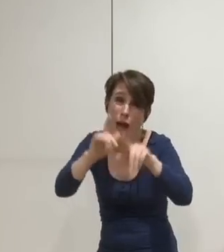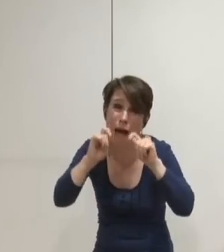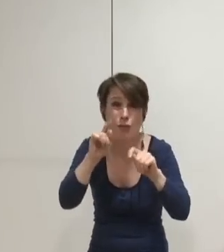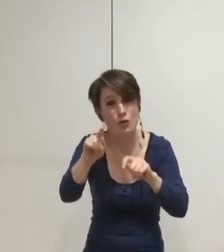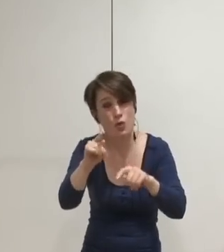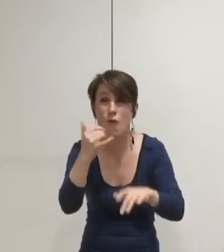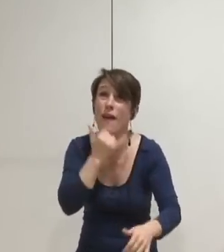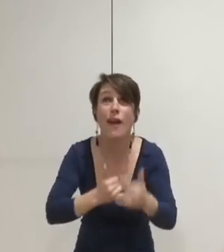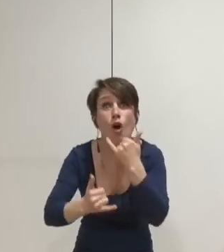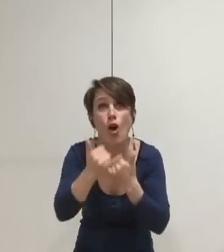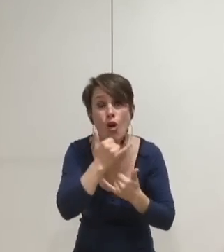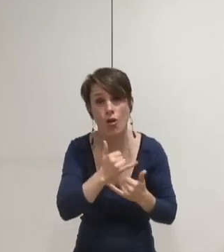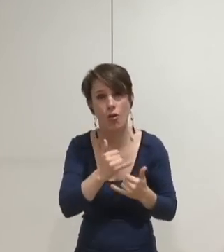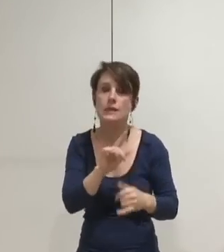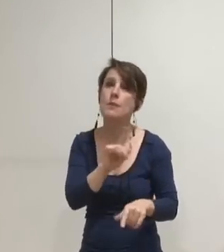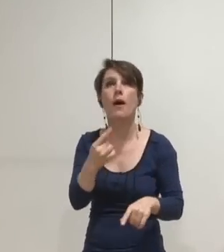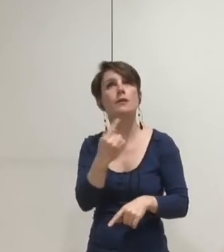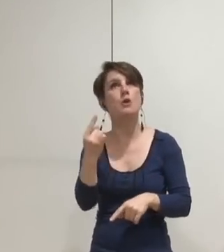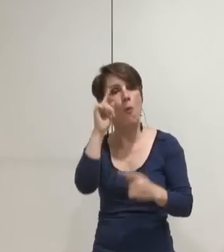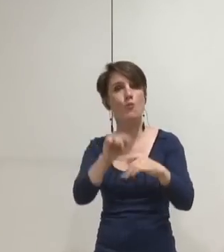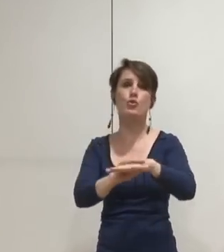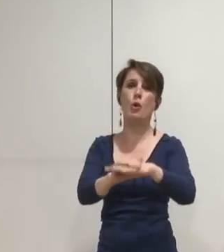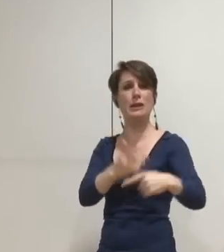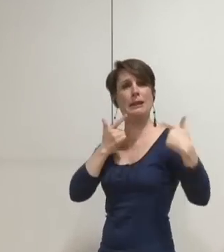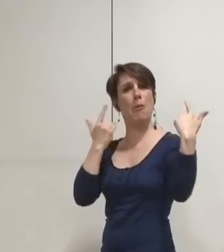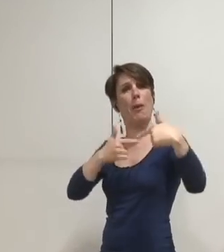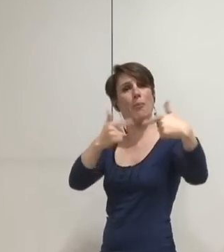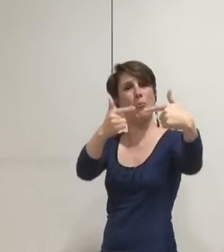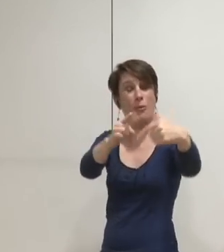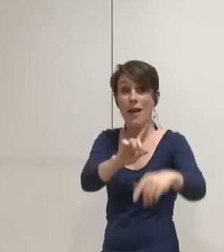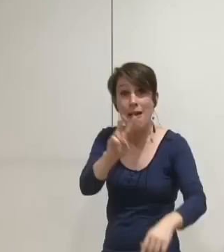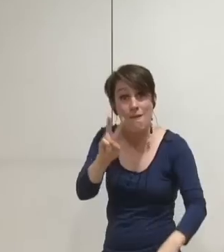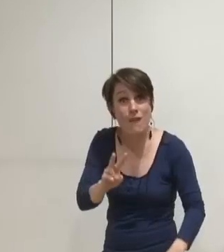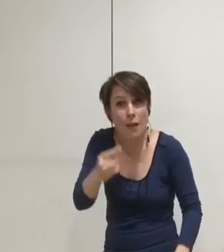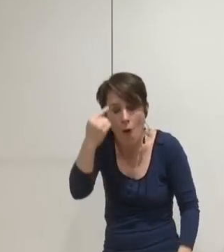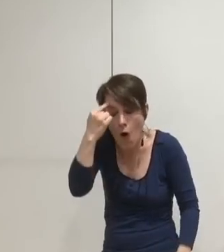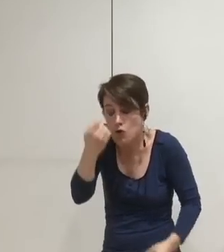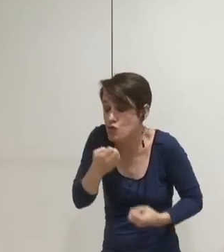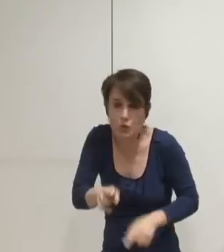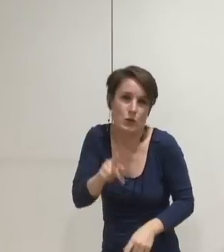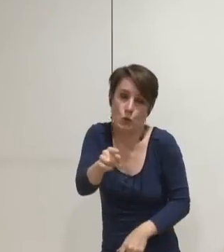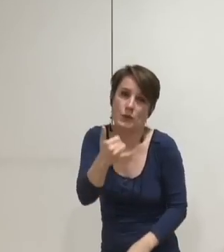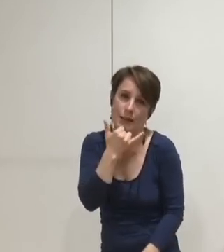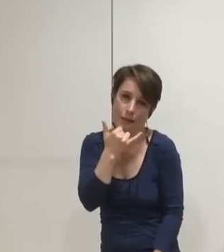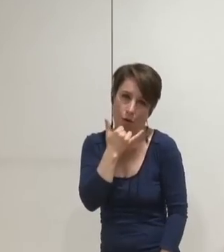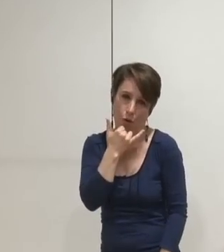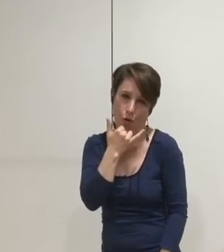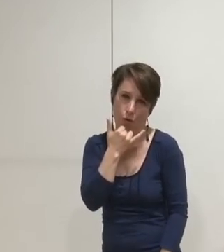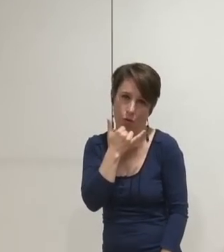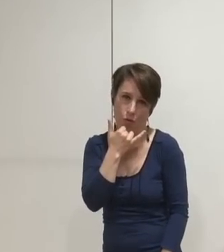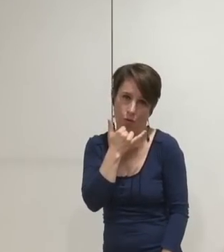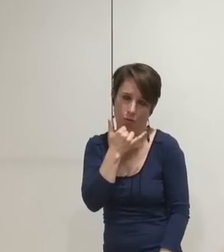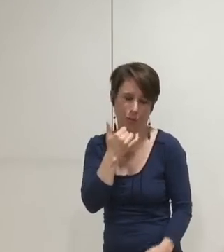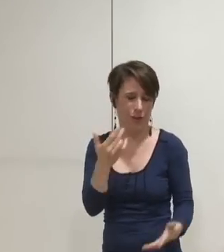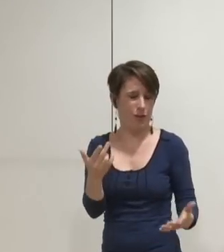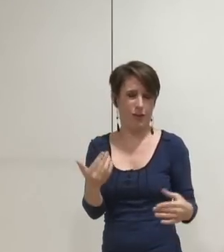pas qu'un exercice de style d'opposition c'est aussi ce qu'on pense vraiment alors après on peut nous reprendre sur certains aspects mais